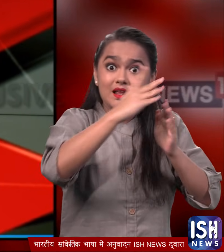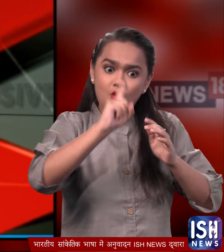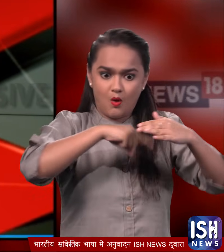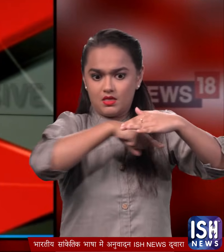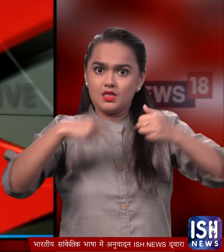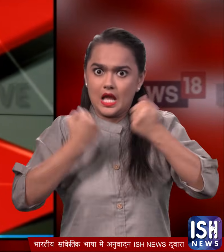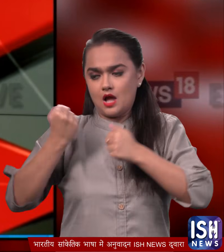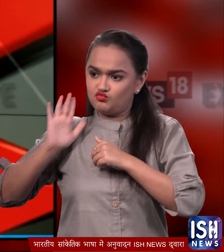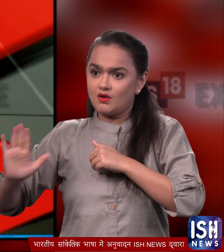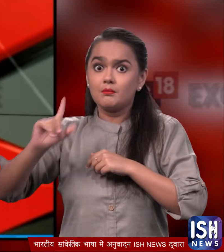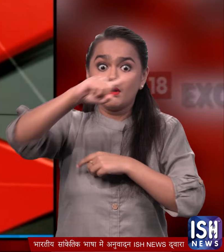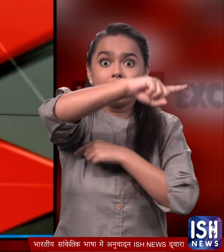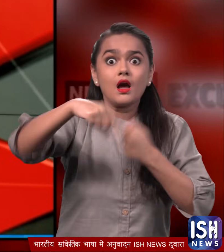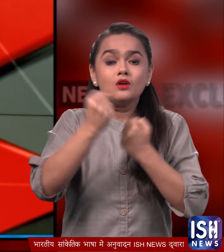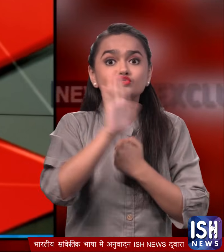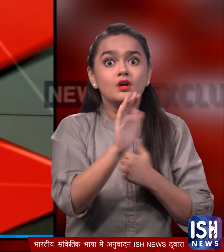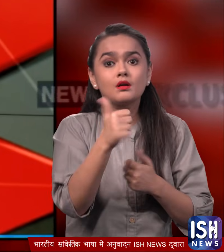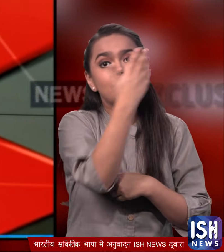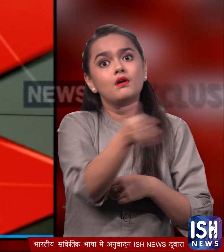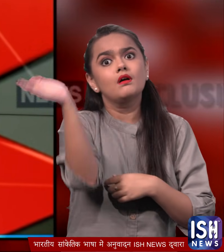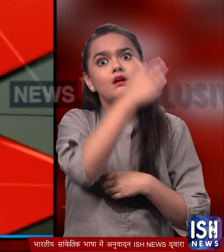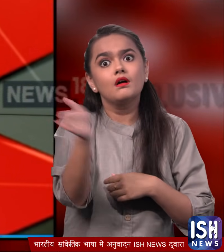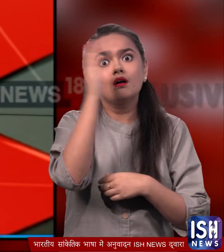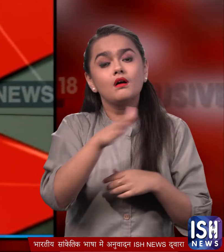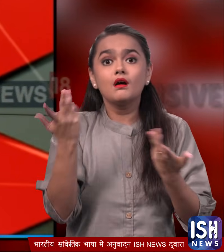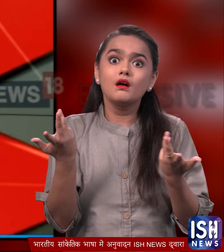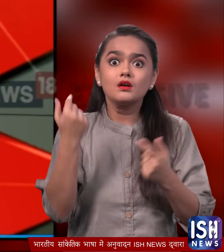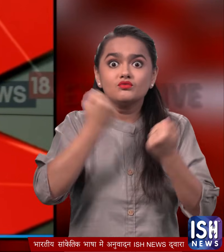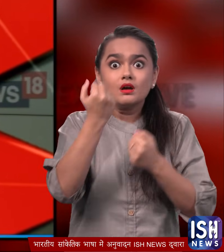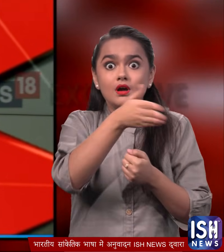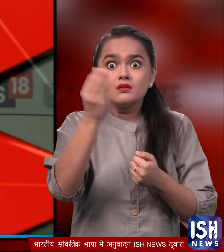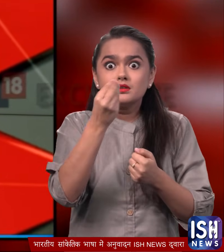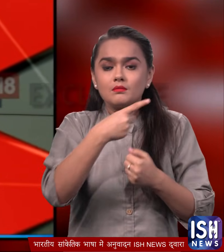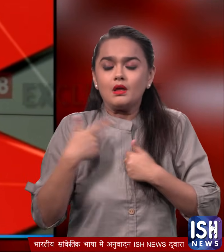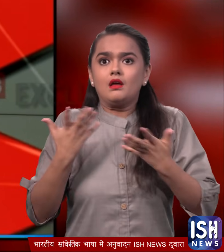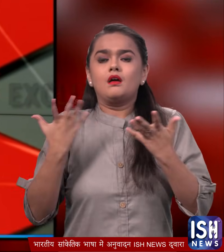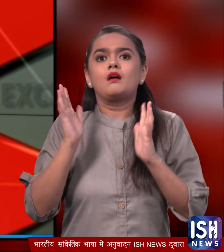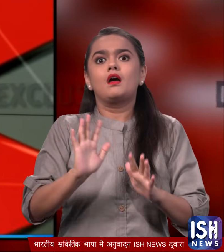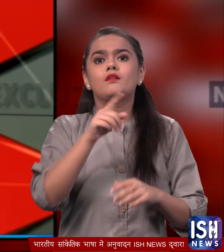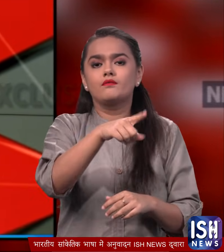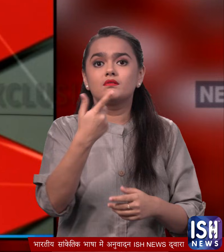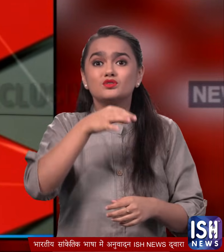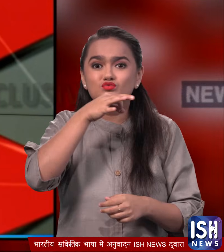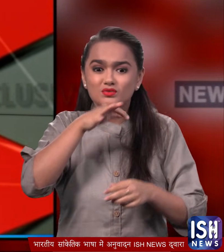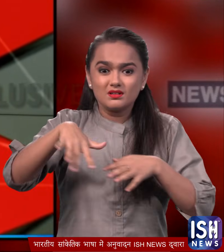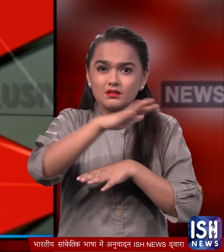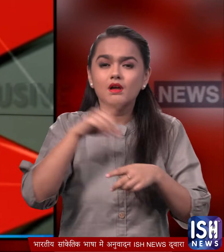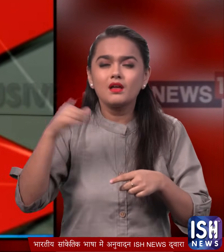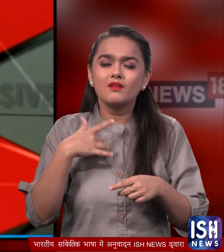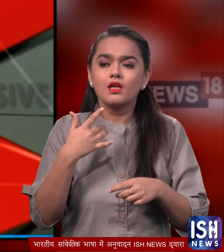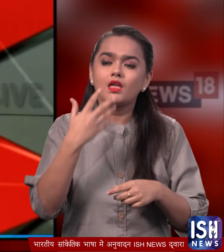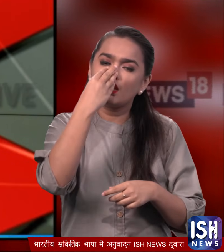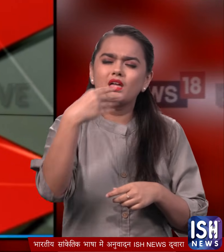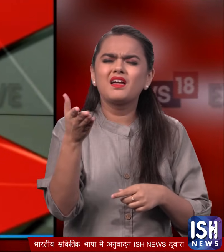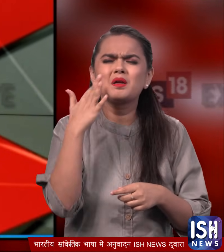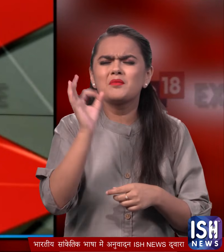हिस्से में ट्रैफिक रोका गया था और धूल का गुबार उठा तो सड़क के दूसरी तरफ चल रही गाड़ियों के ड्राइवर कुछ समय के लिए बदहवास हो गए, जिसे सूरत नगर निगम के अधिकारियों ने गंभीर